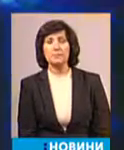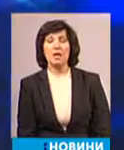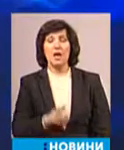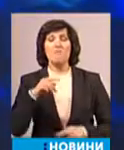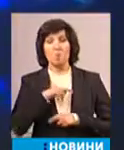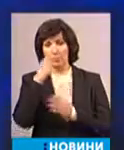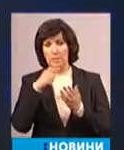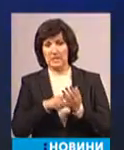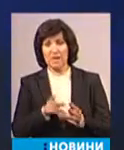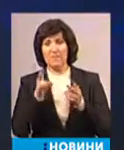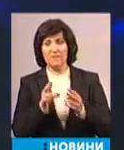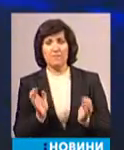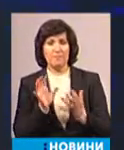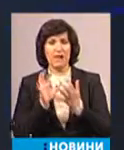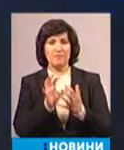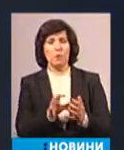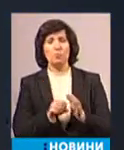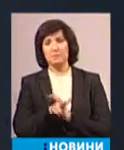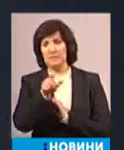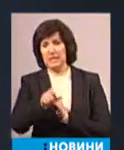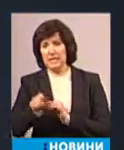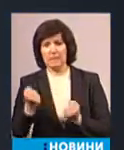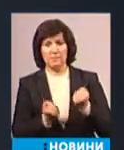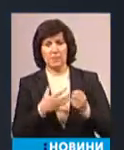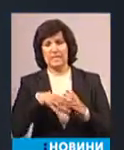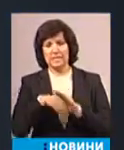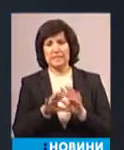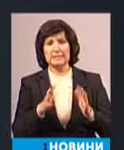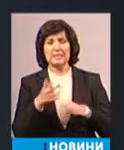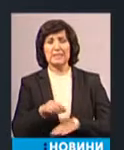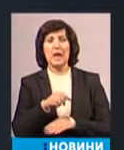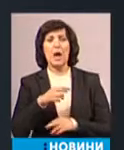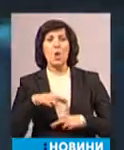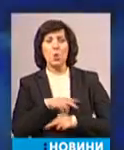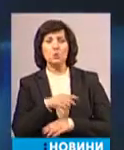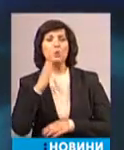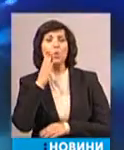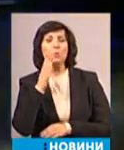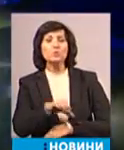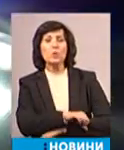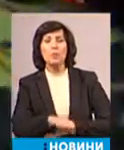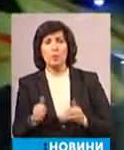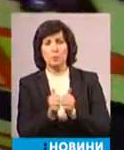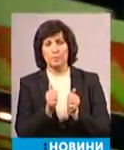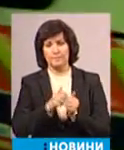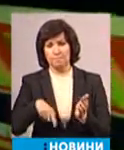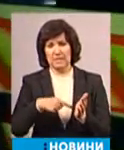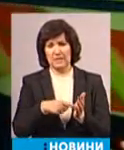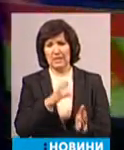В Угорщині потрапив в аварію мікроавтобус із мігрантами. Водій загинув. Сталося це на угорсько-румунському кордоні неподалік від